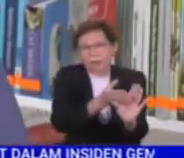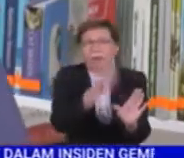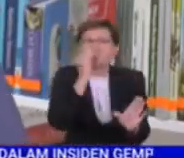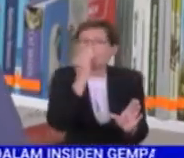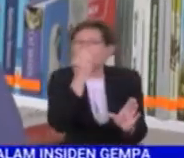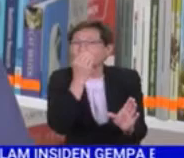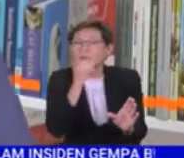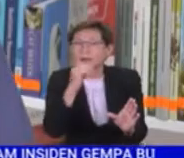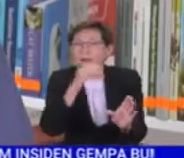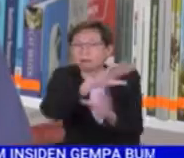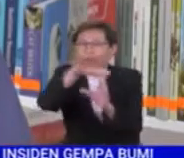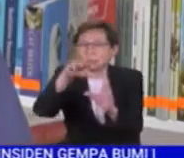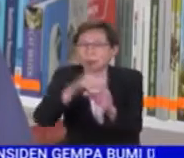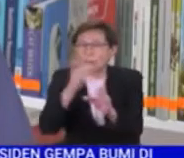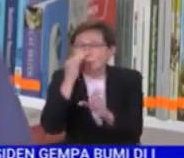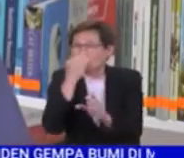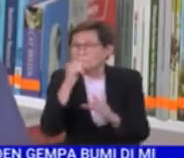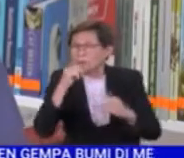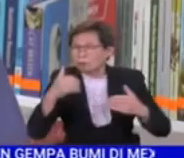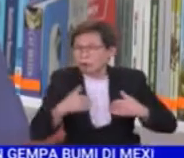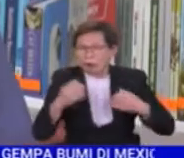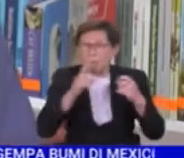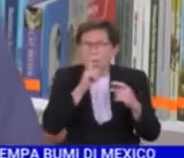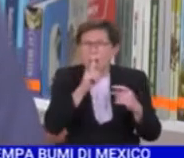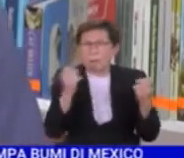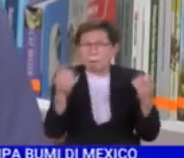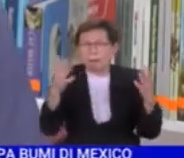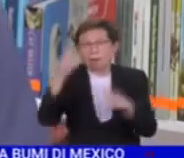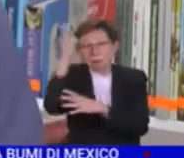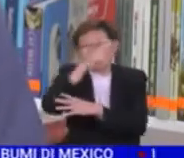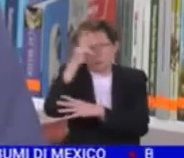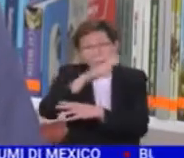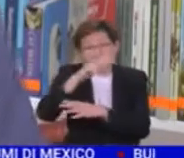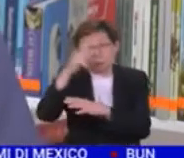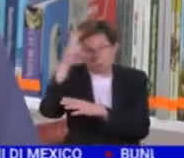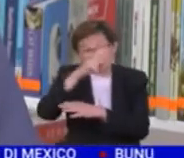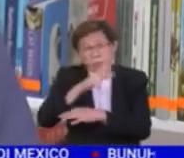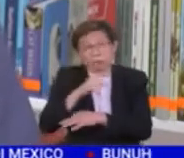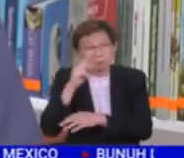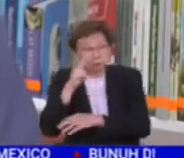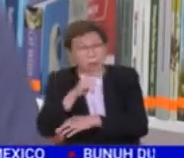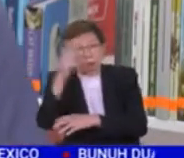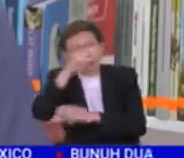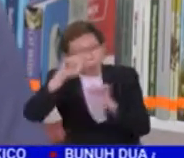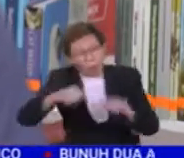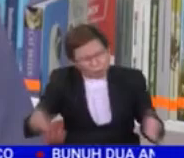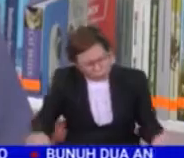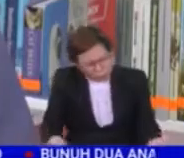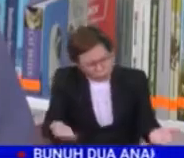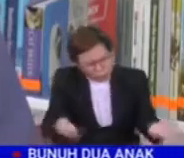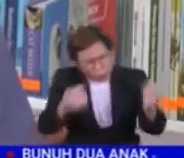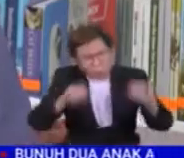faedah ataupun interest ini sebenarnya banyak. Di sinilah saya lihat kerajaan boleh galakkan